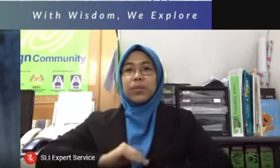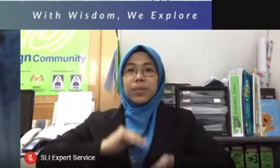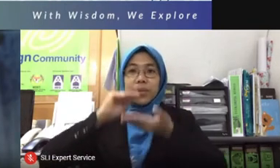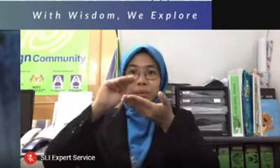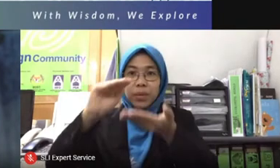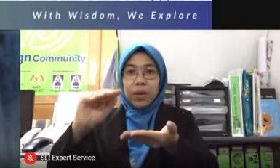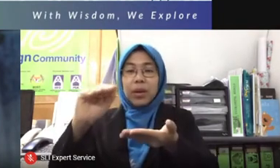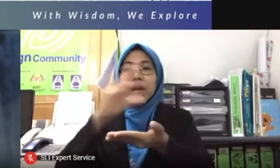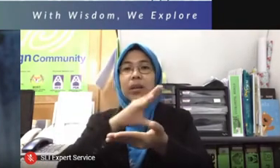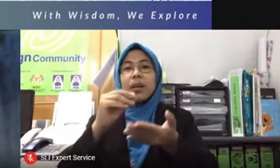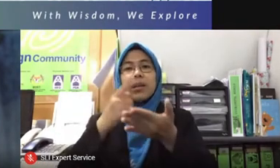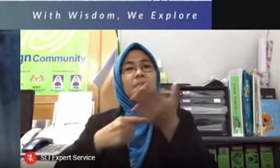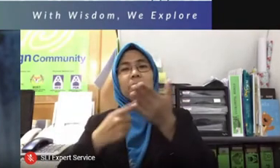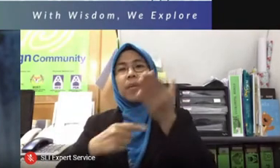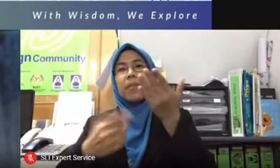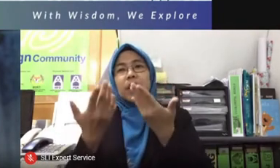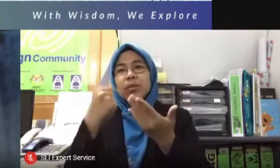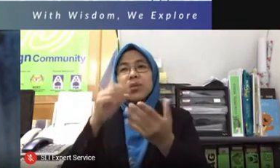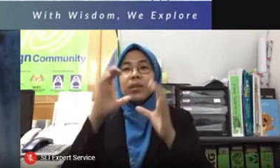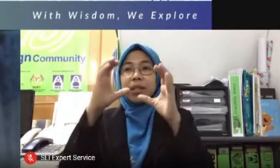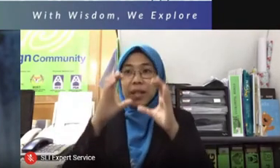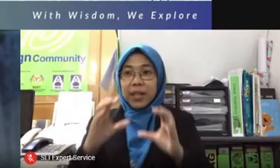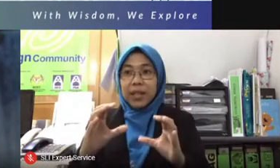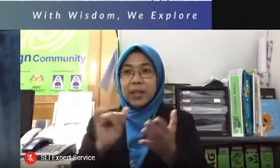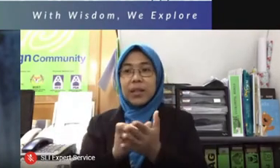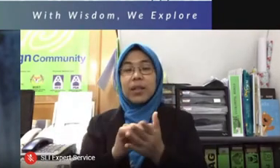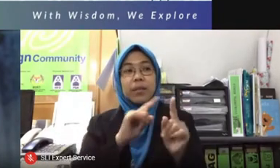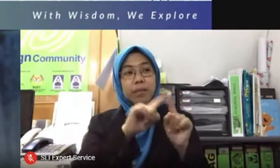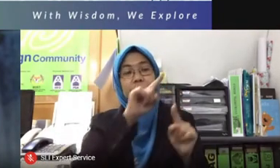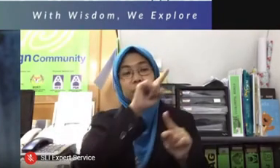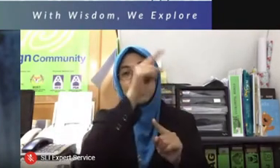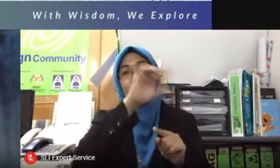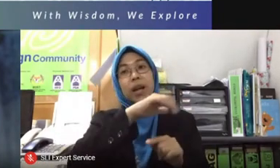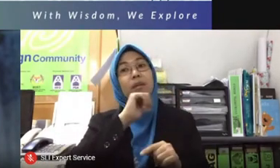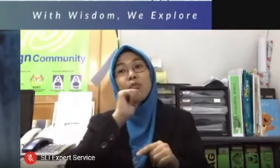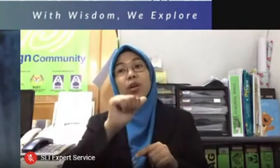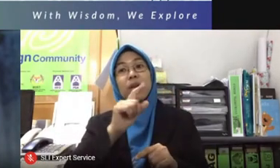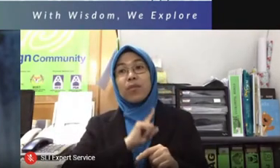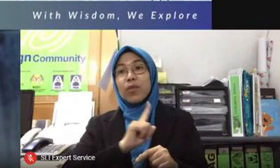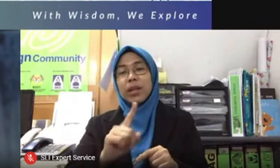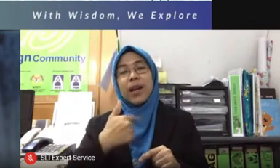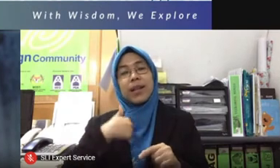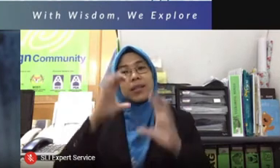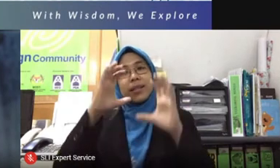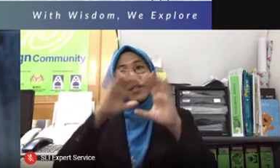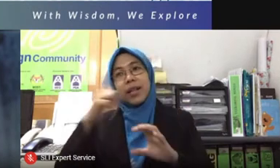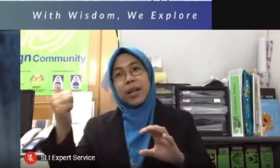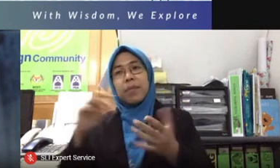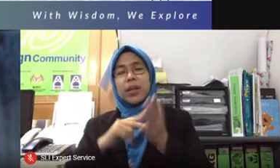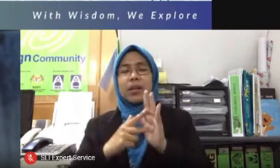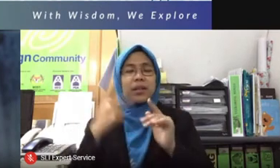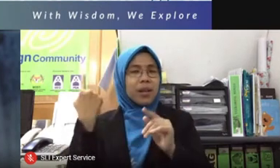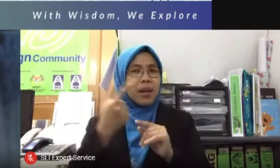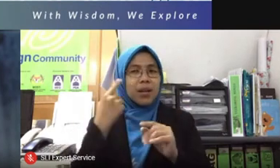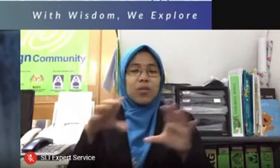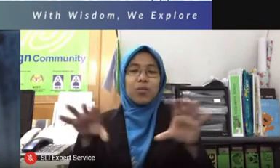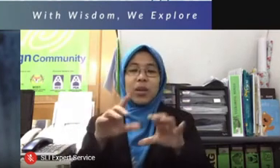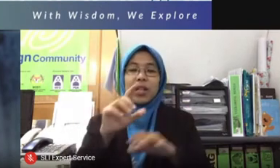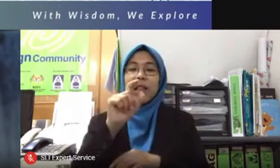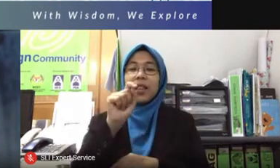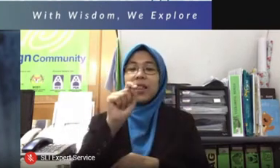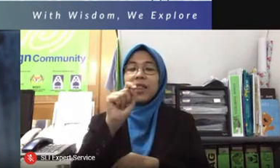dengan creator dia ataupun God dia lah. Tapi kalau dalam konteks as a Muslim, okay, keep on doing your tahajud,